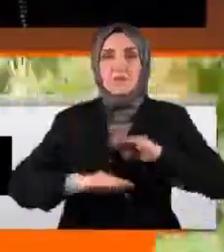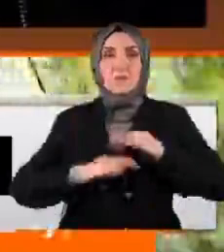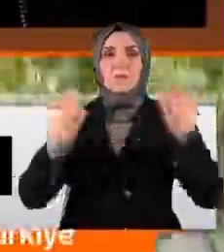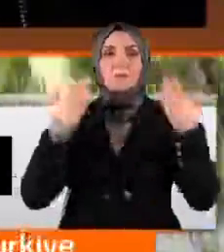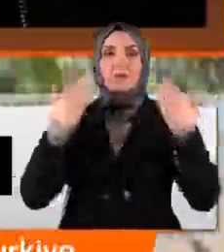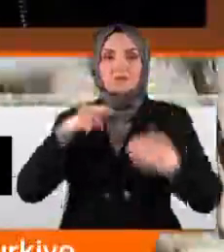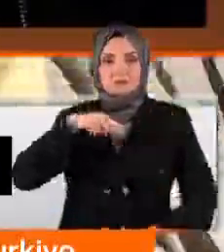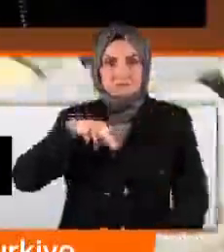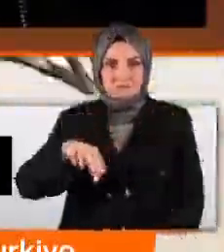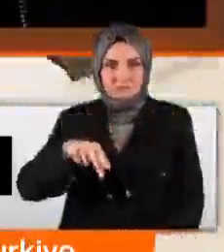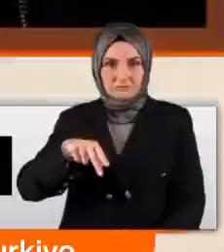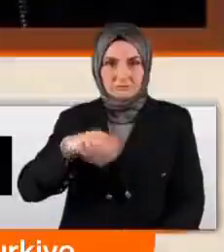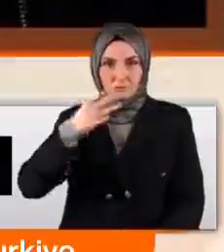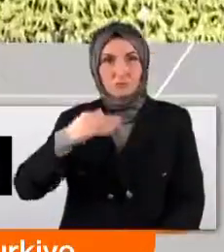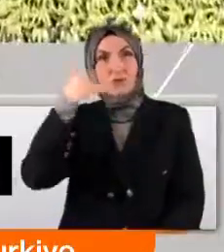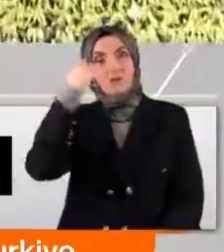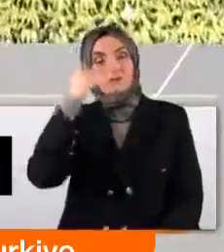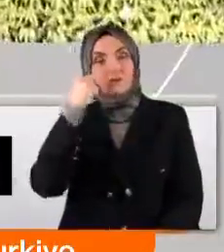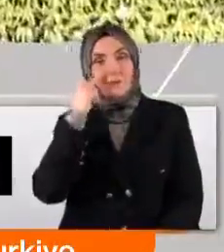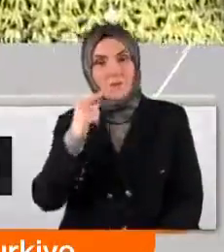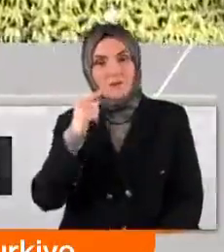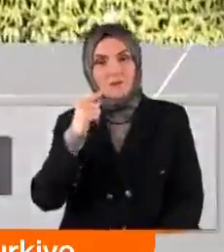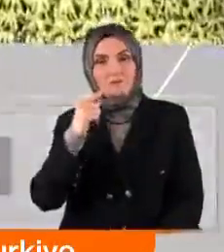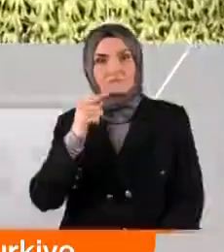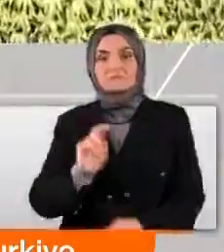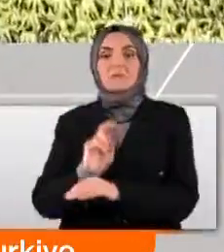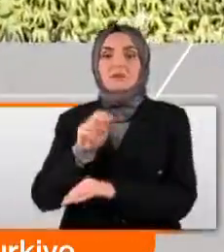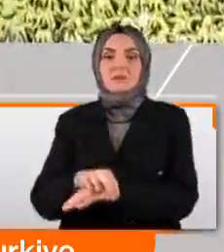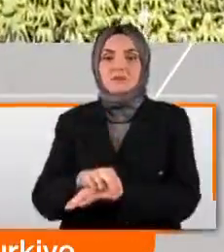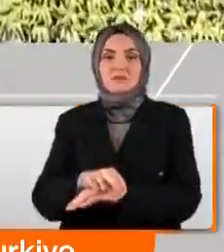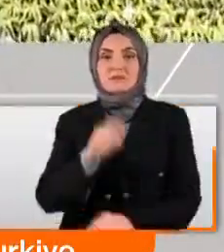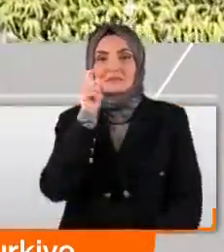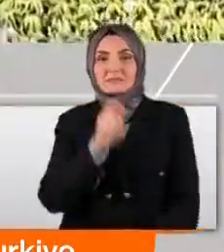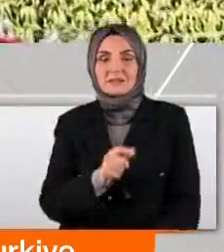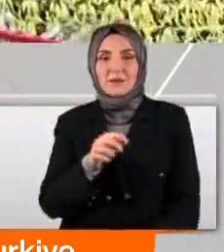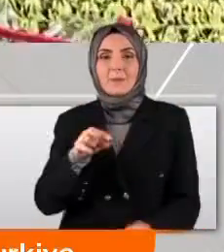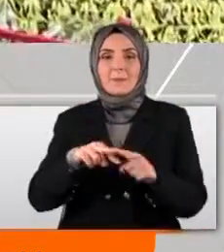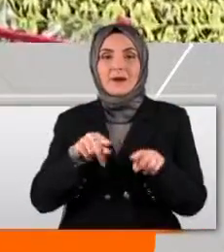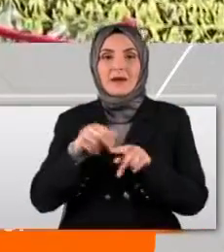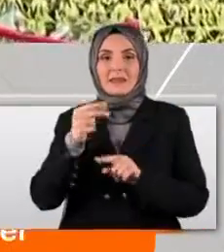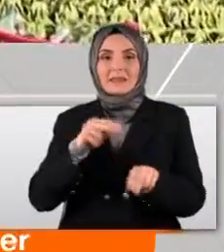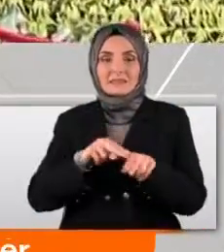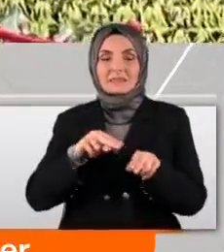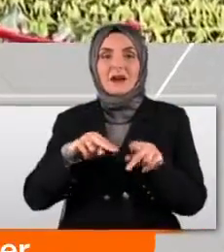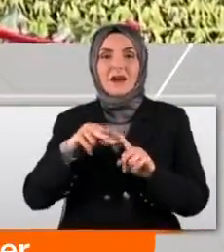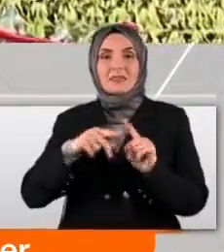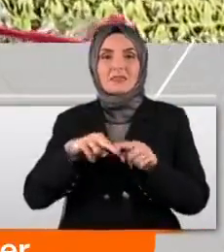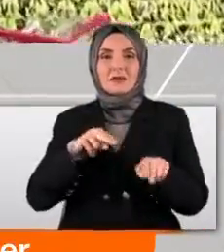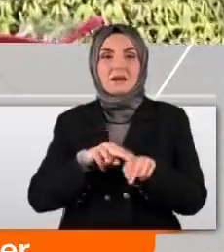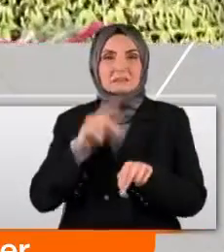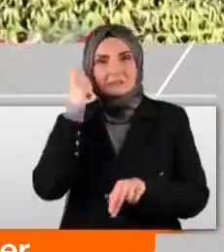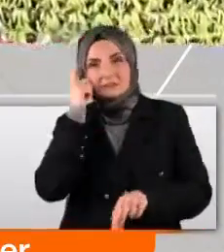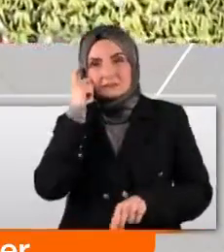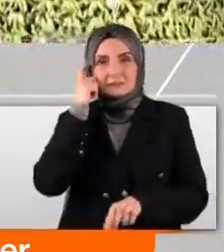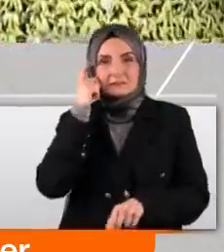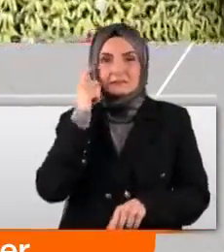ve 3. kattan aşağıya atladı. Panik ataktı kız, zaten daha yeni geliklerdi evlerine. 2 gün mü olmuş, ne olmuştu?